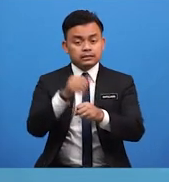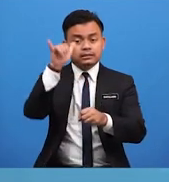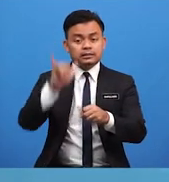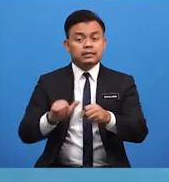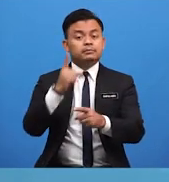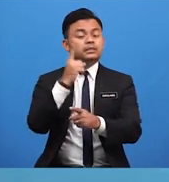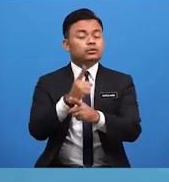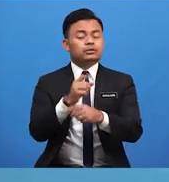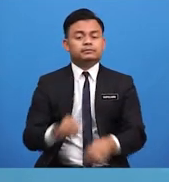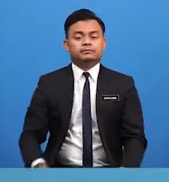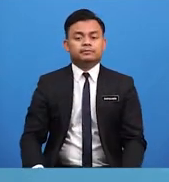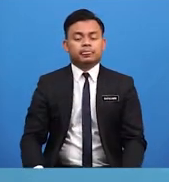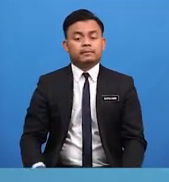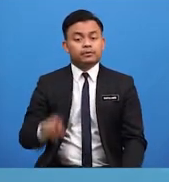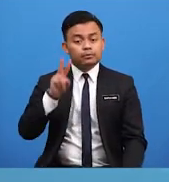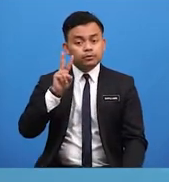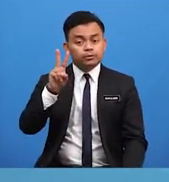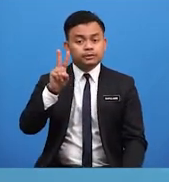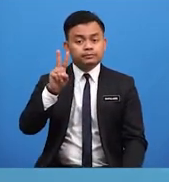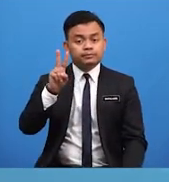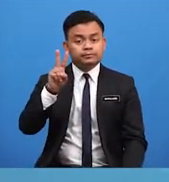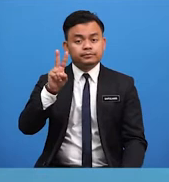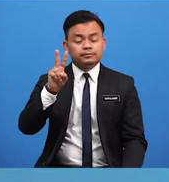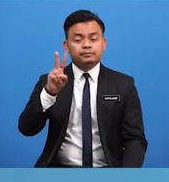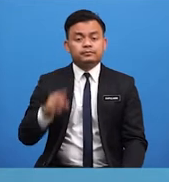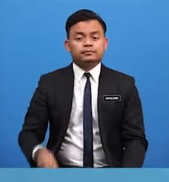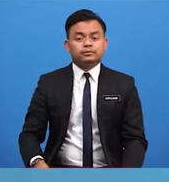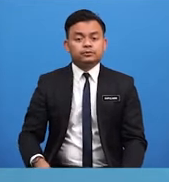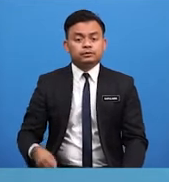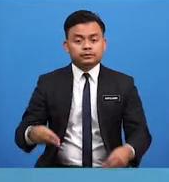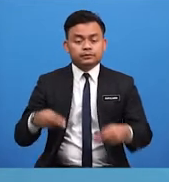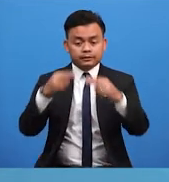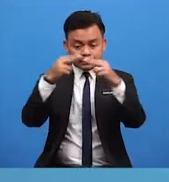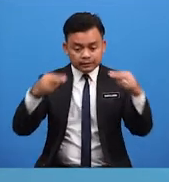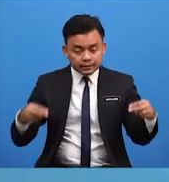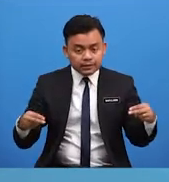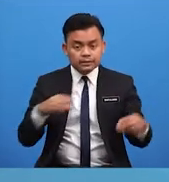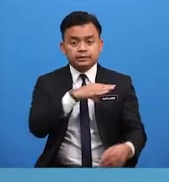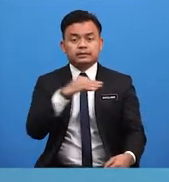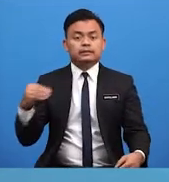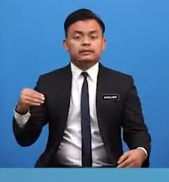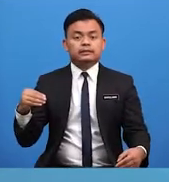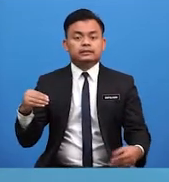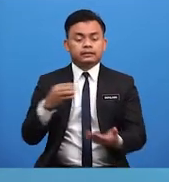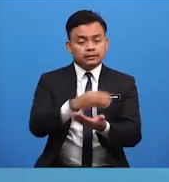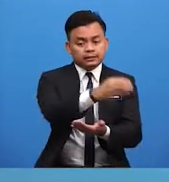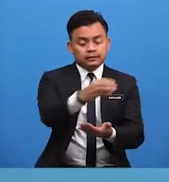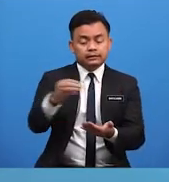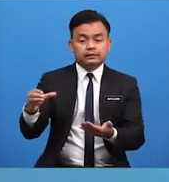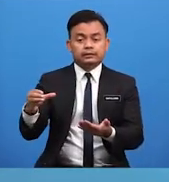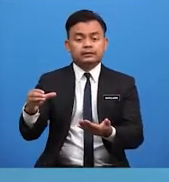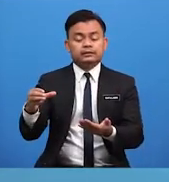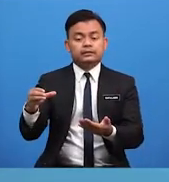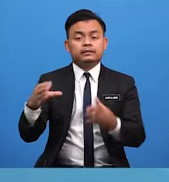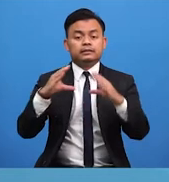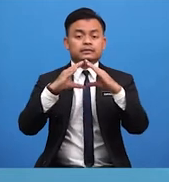Kedua, menghias dan menghidang nasi lemak bersama bahan iringan mengikut